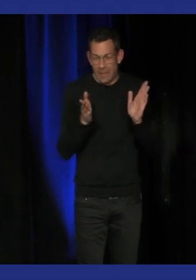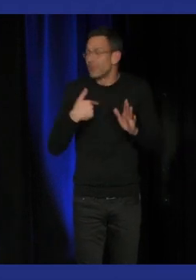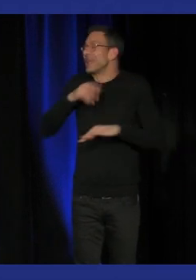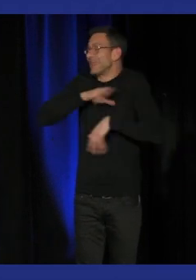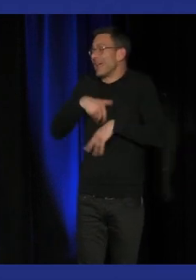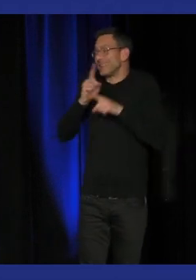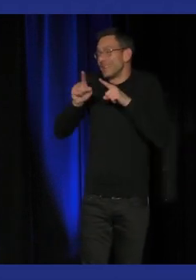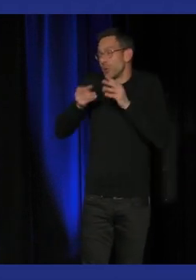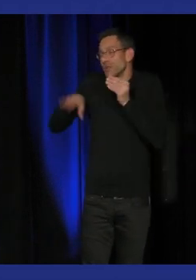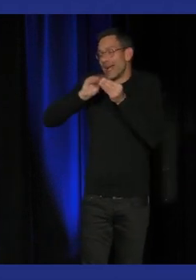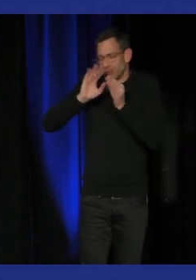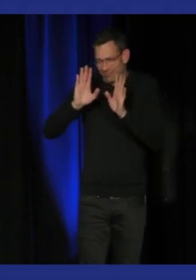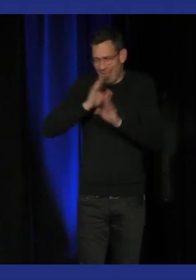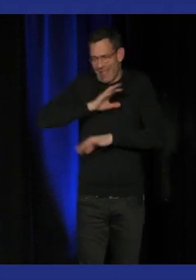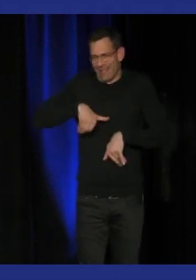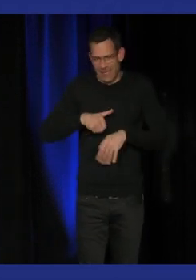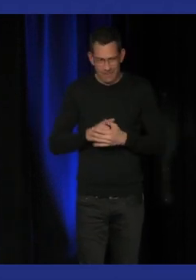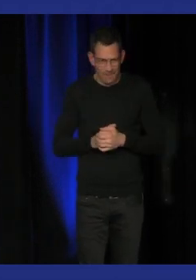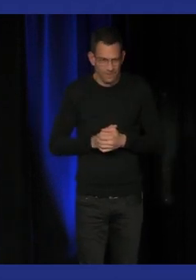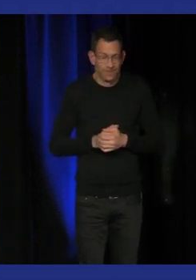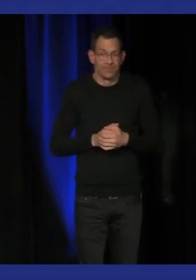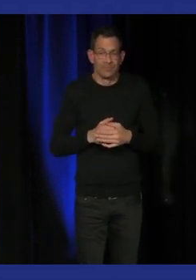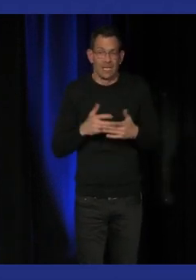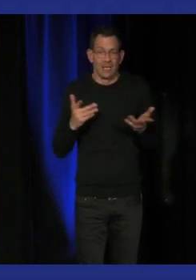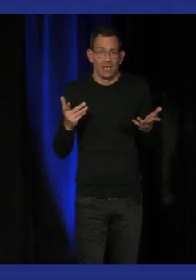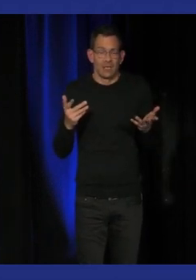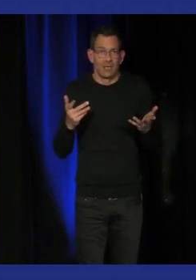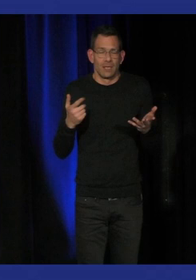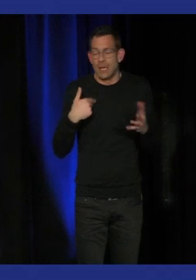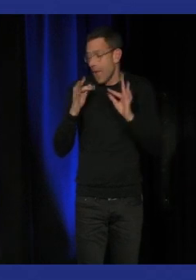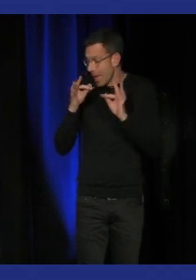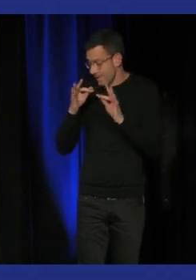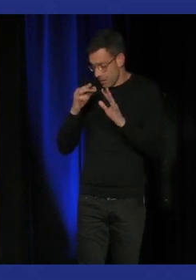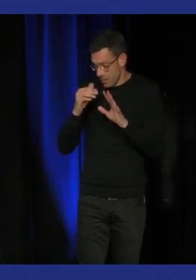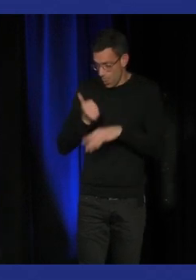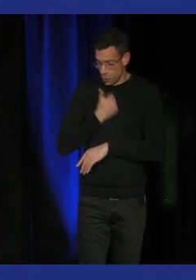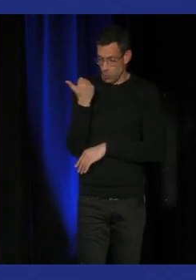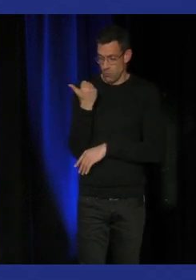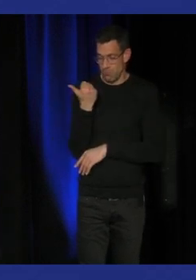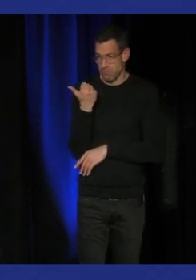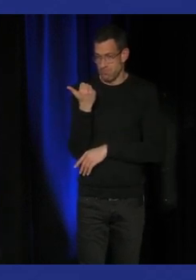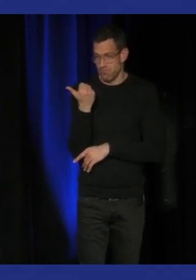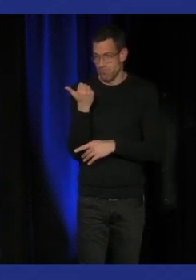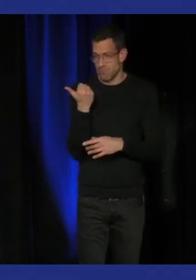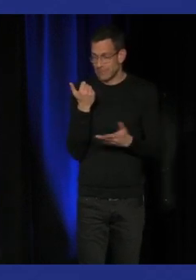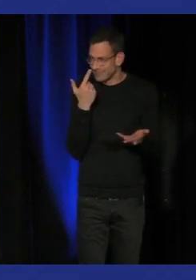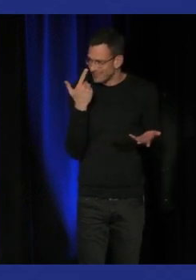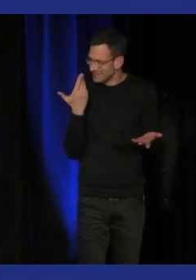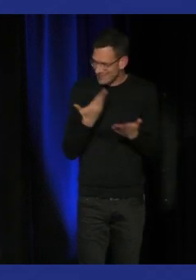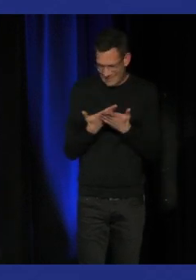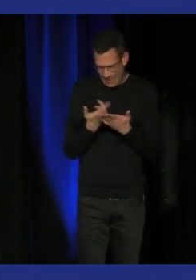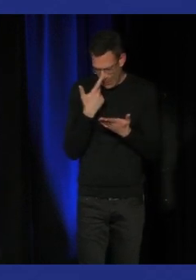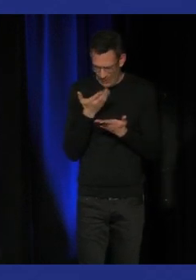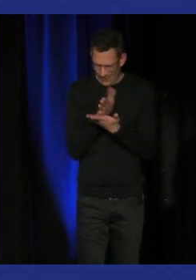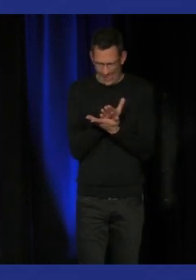encore une dernière chose, c'est la dernière. Et oui, par rapport à l'autonomie, je trouve que c'est une notion qui est vraiment